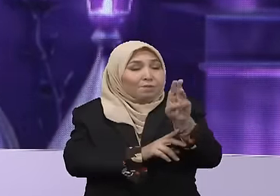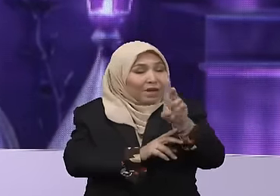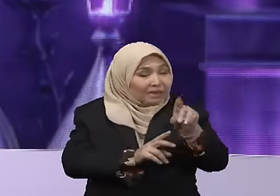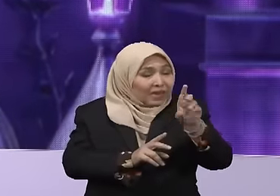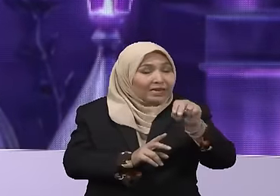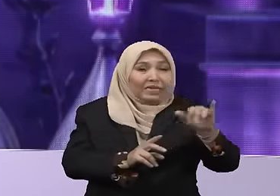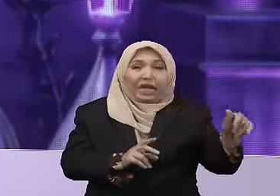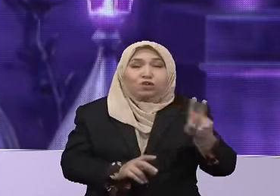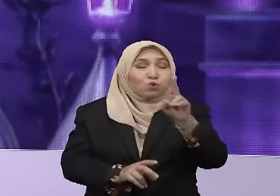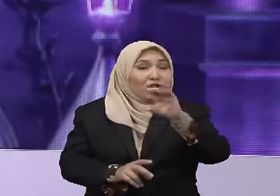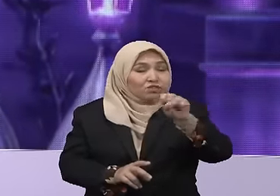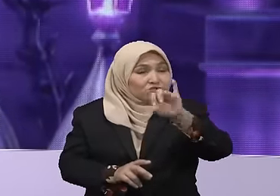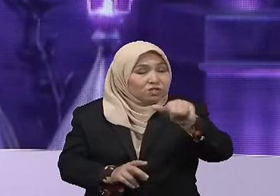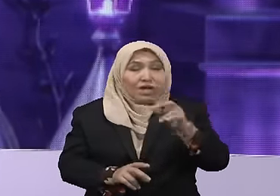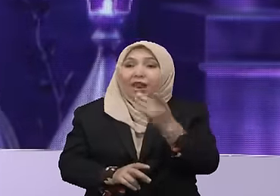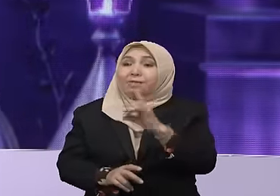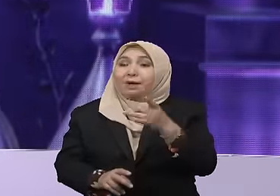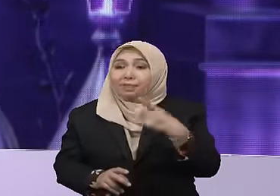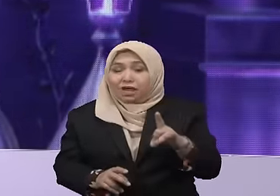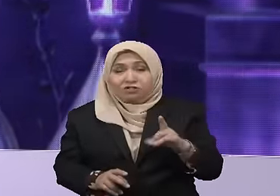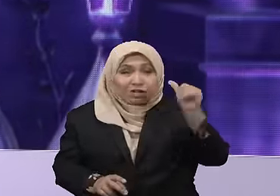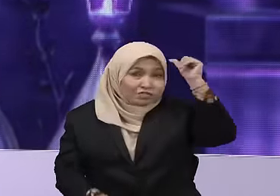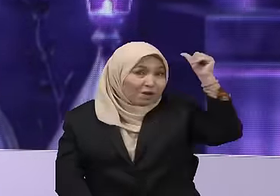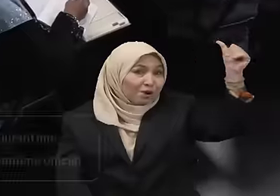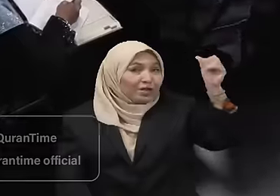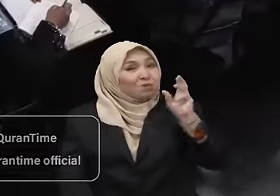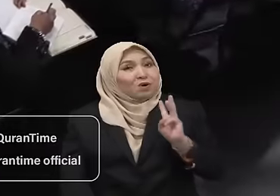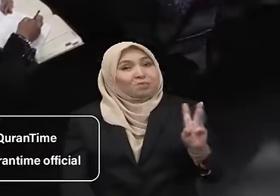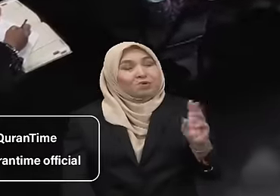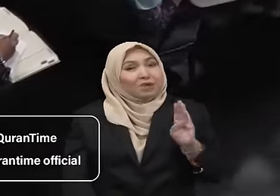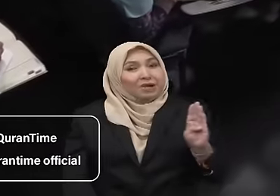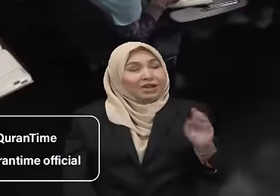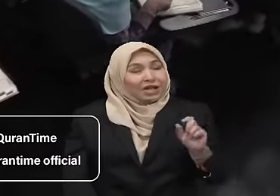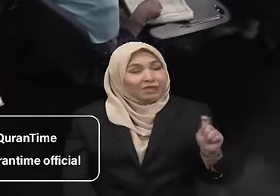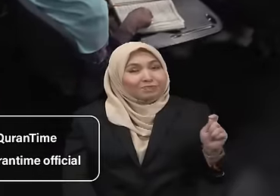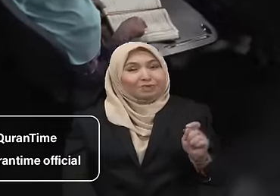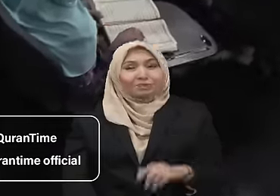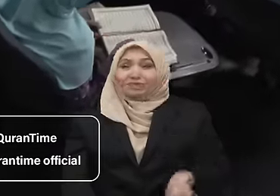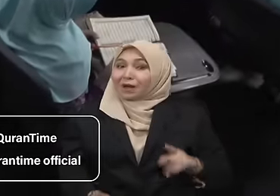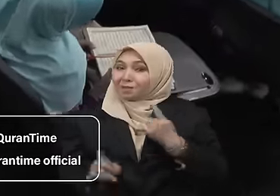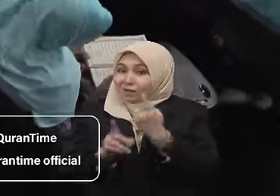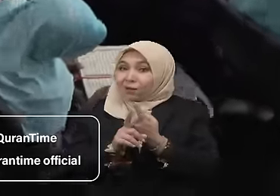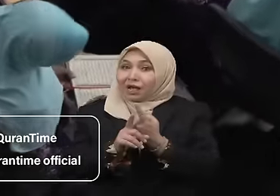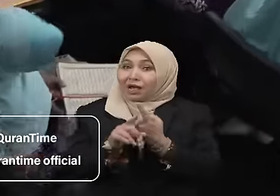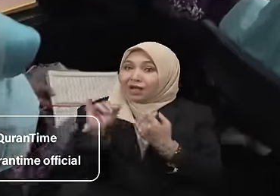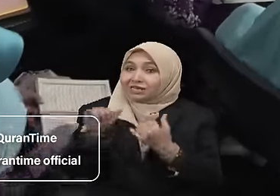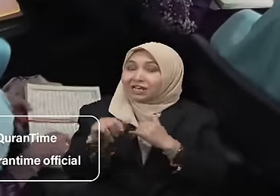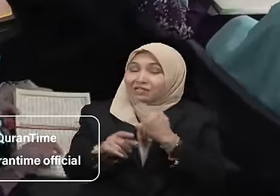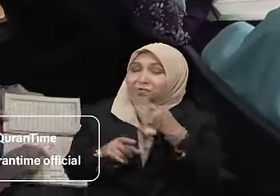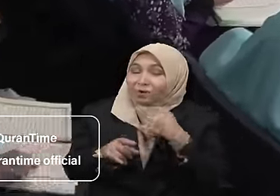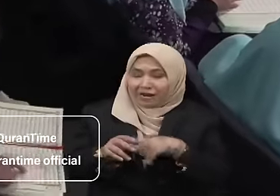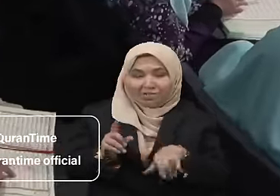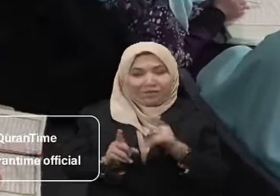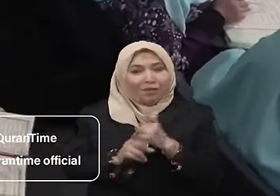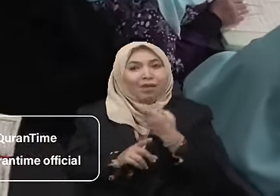Al-Madaniyah USJ 18. Assalamualaikum warahmatullahi wabarakatuh. Betul semua saya sebut tadi ya? Alhamdulillah.